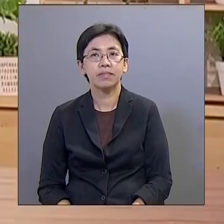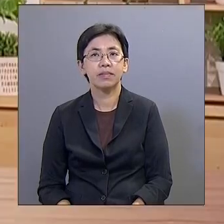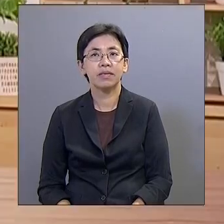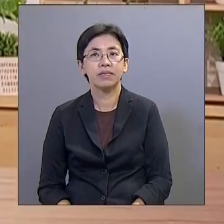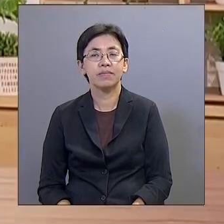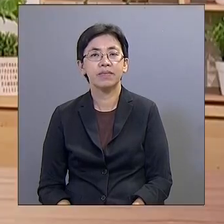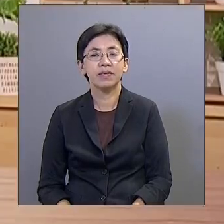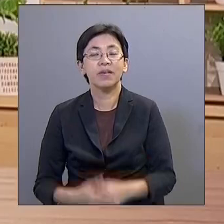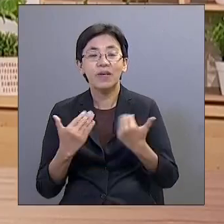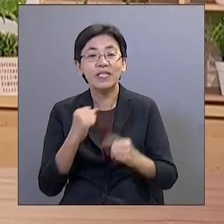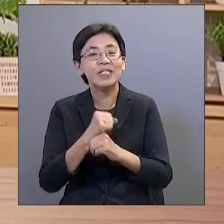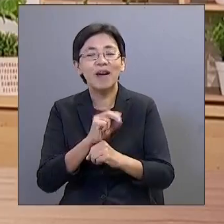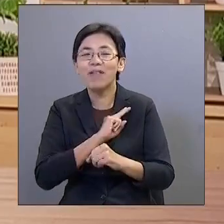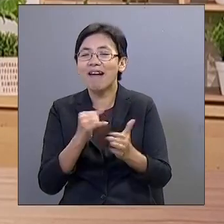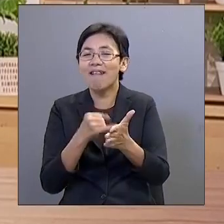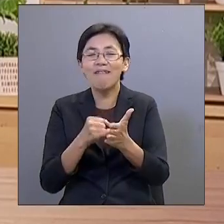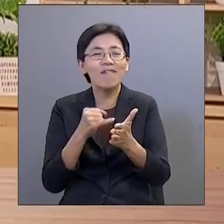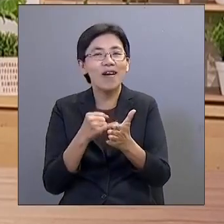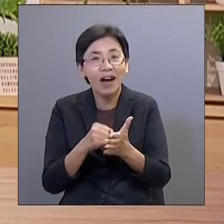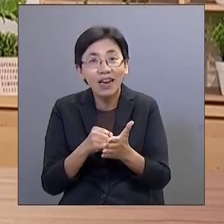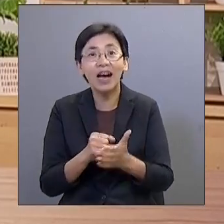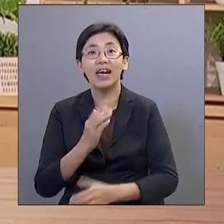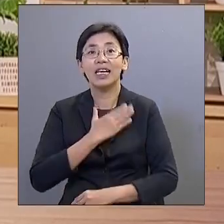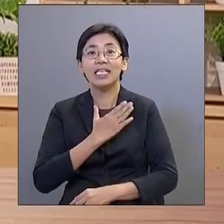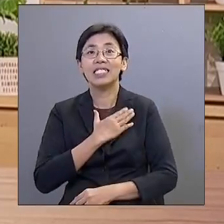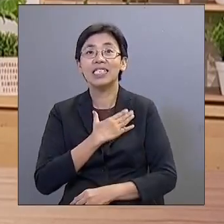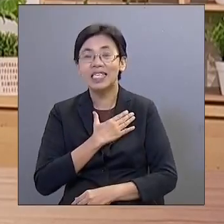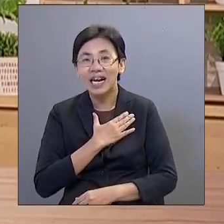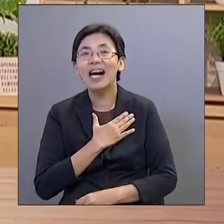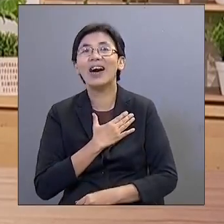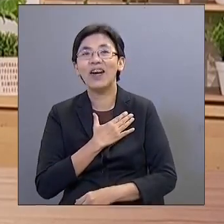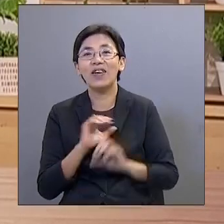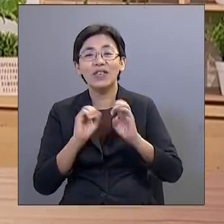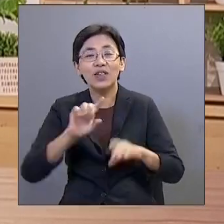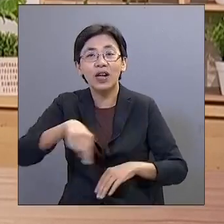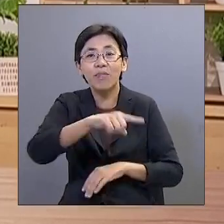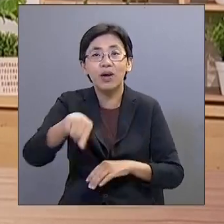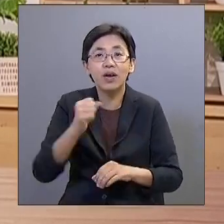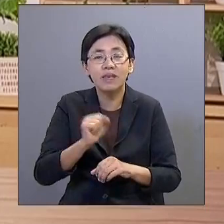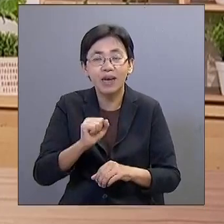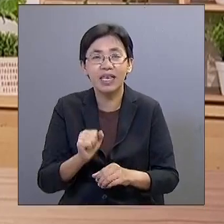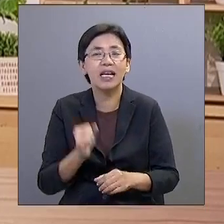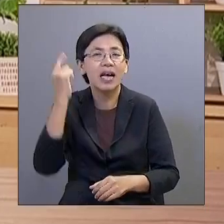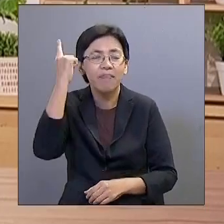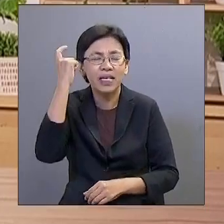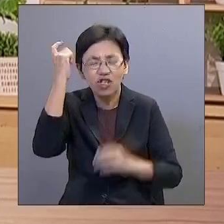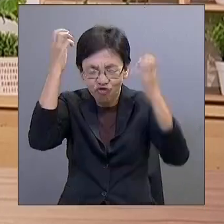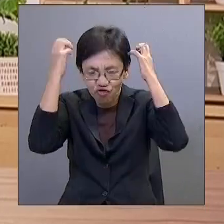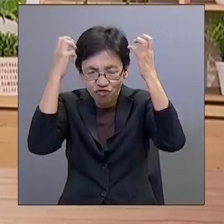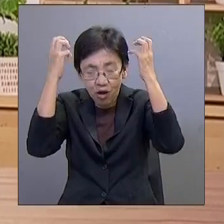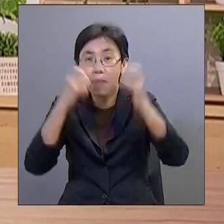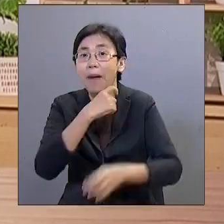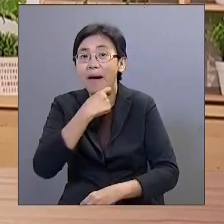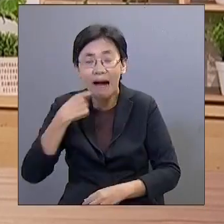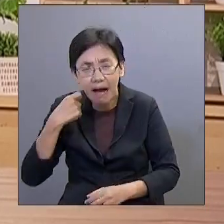Easy Handmade ทำได้ง่ายนิดเดียววันนี้นะคะการจะมาชวนคุณผู้ชมทำได้แชมพูค่ะหรือว่าเป็นแชมพูแบบแห้งคำว่าแ